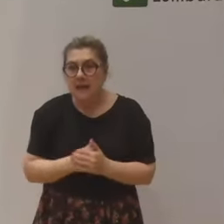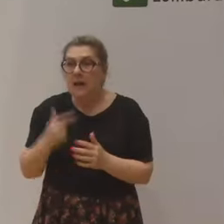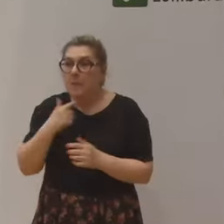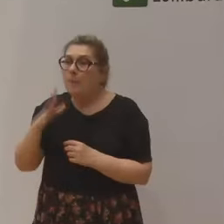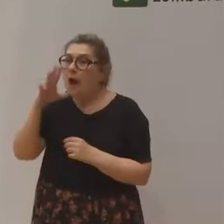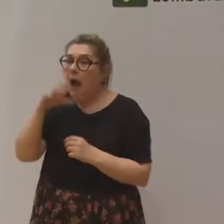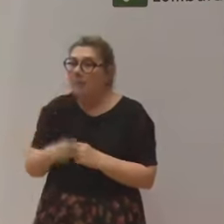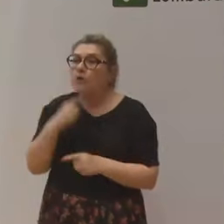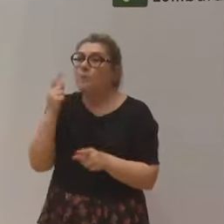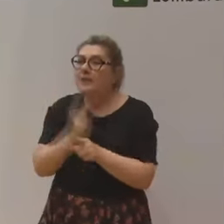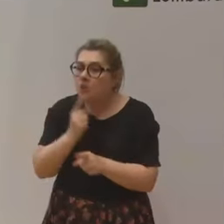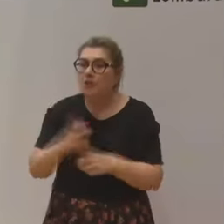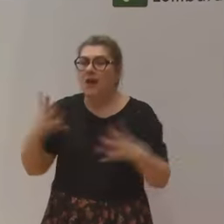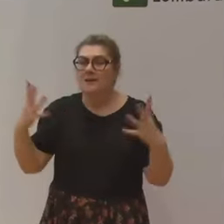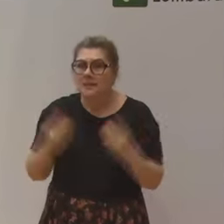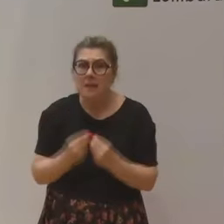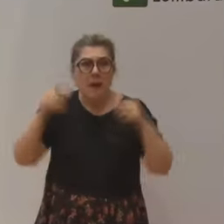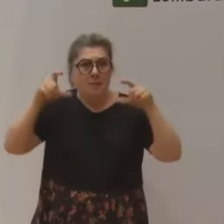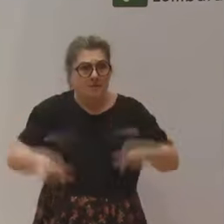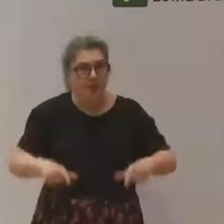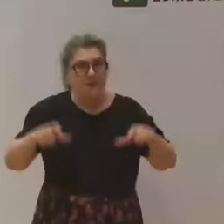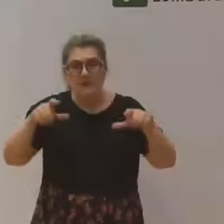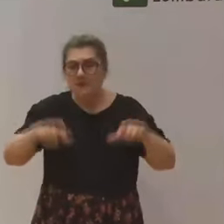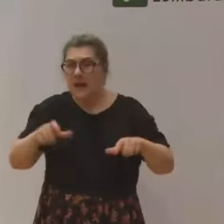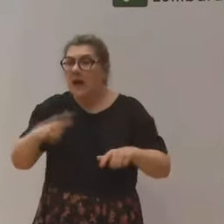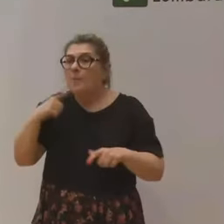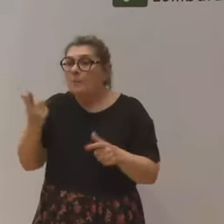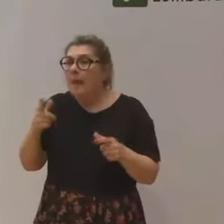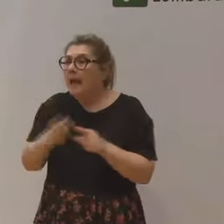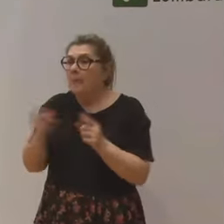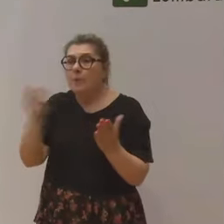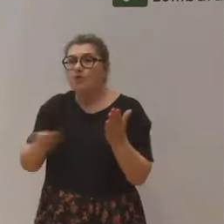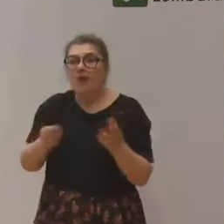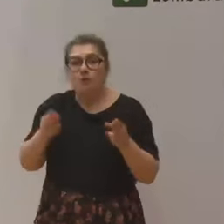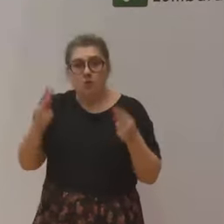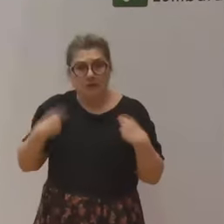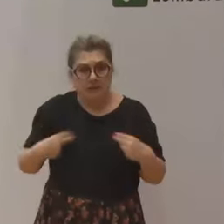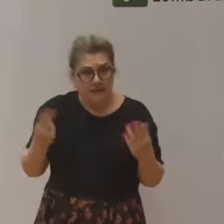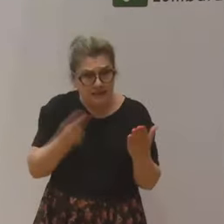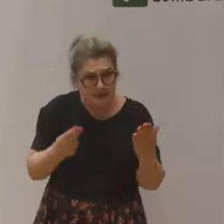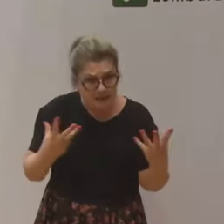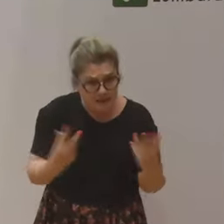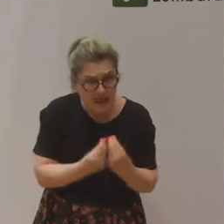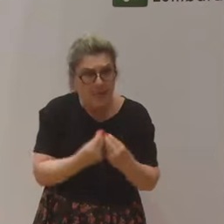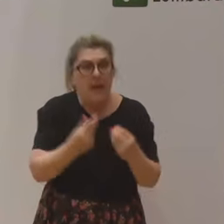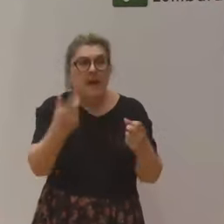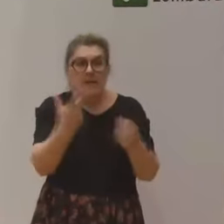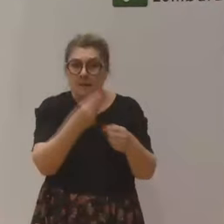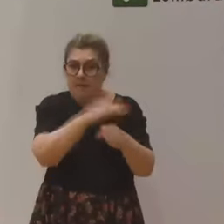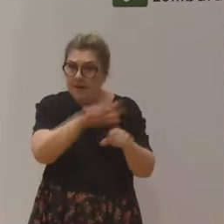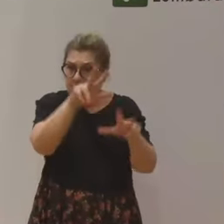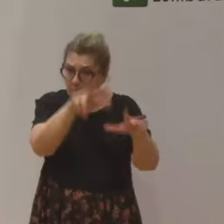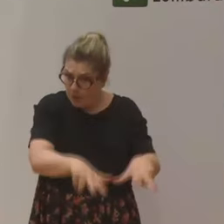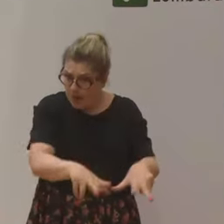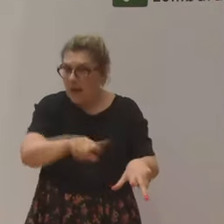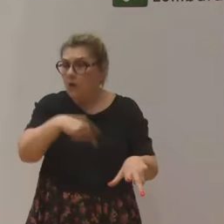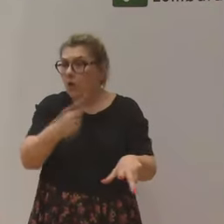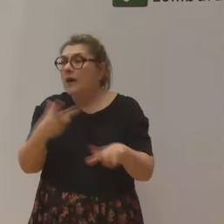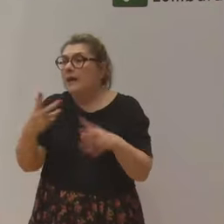capito che bisogna essere insieme, uniti, per scrivere il progetto di vita, per approvarlo insieme alle famiglie, con